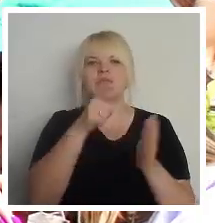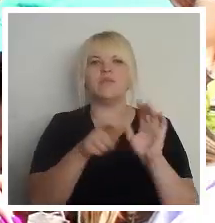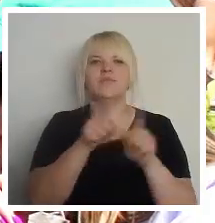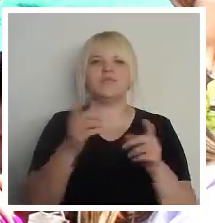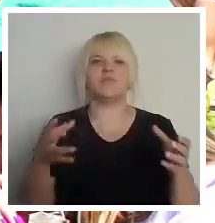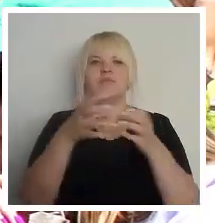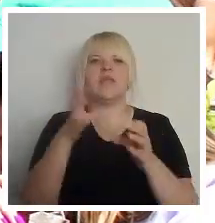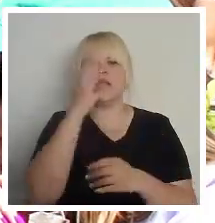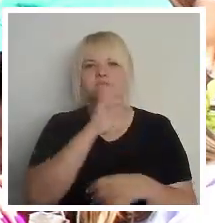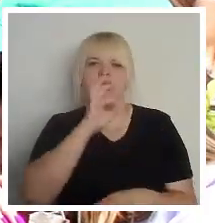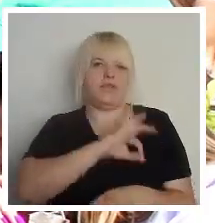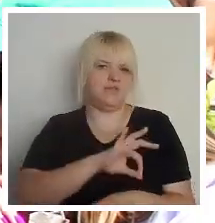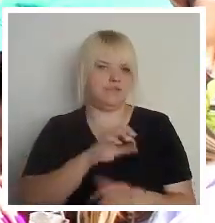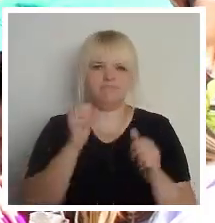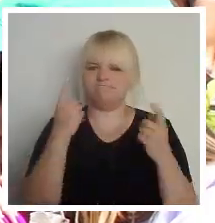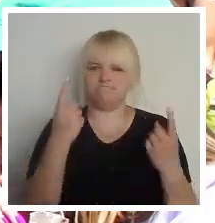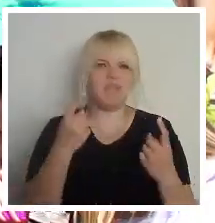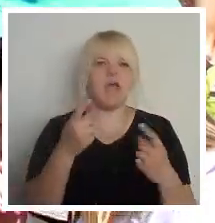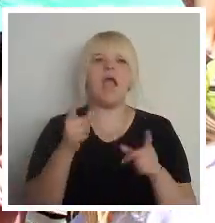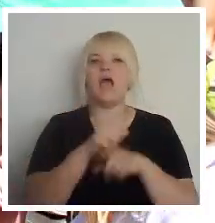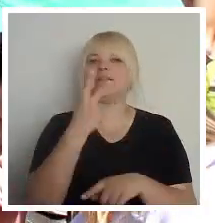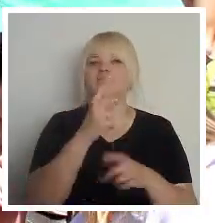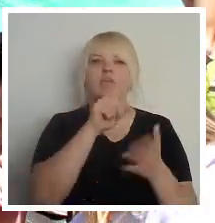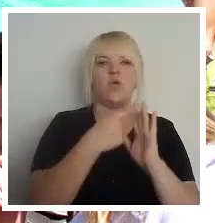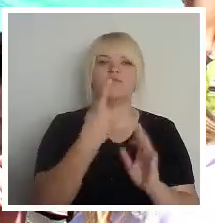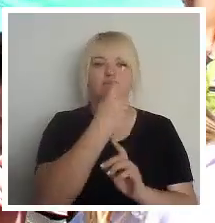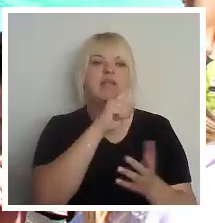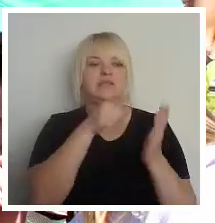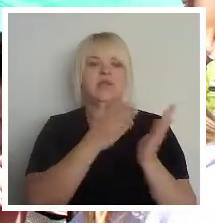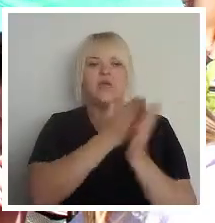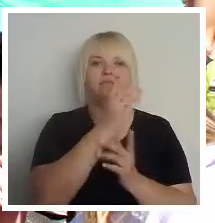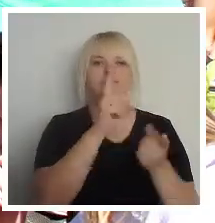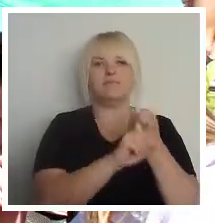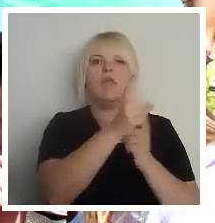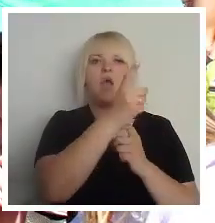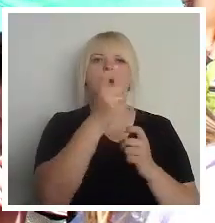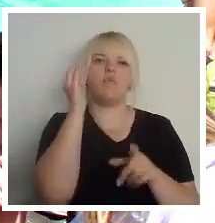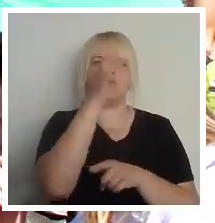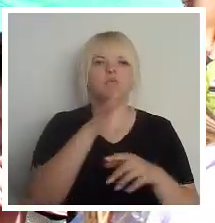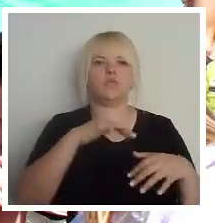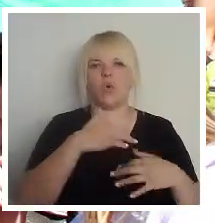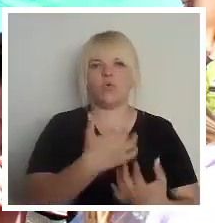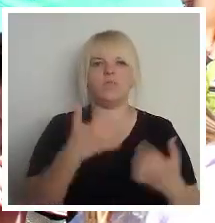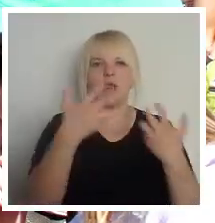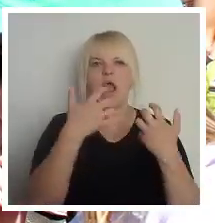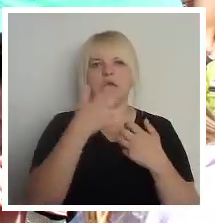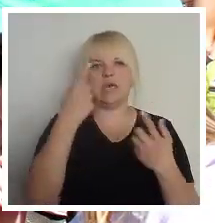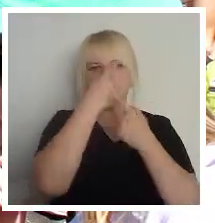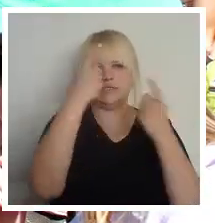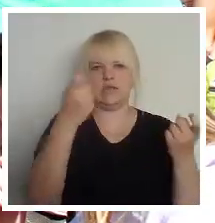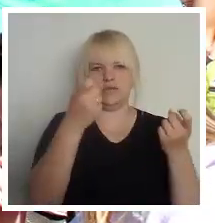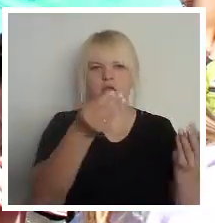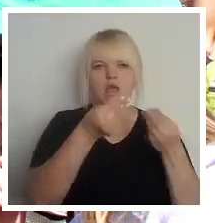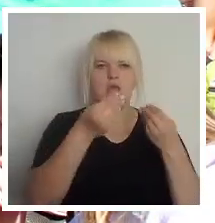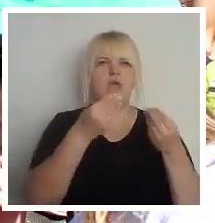izdevība. Divi jautājumi. Viens no tiem ir saistīts ar potenciālo nogurumu no kara ziņām, no Krievijas